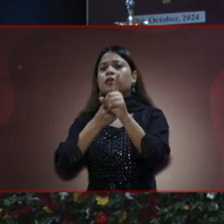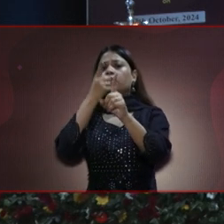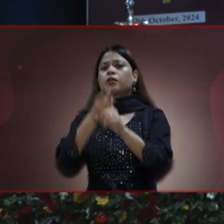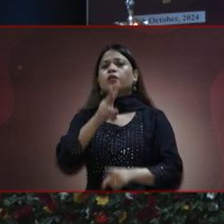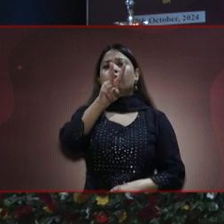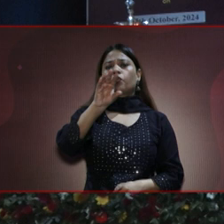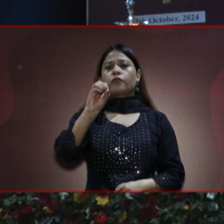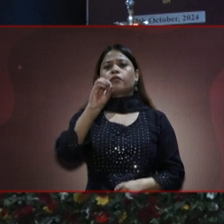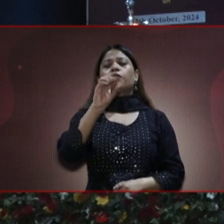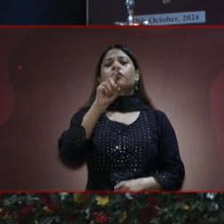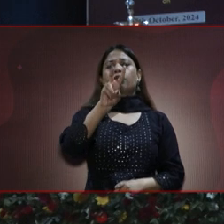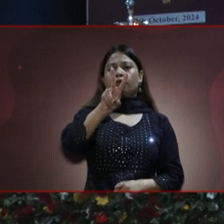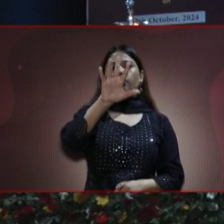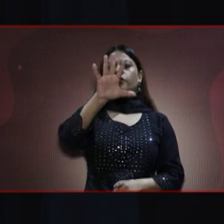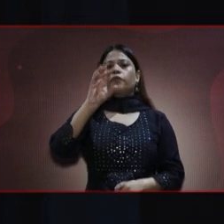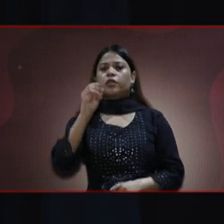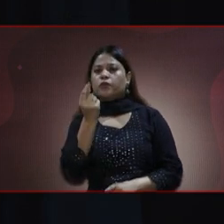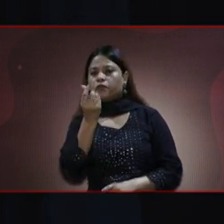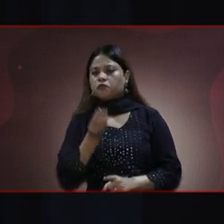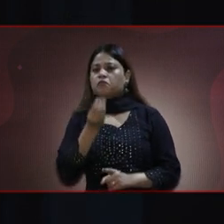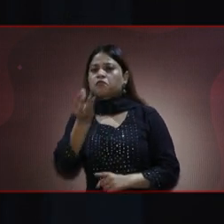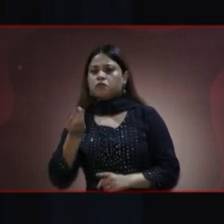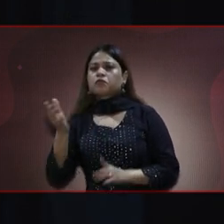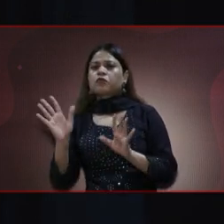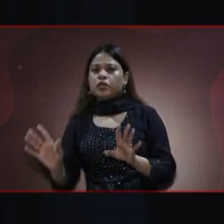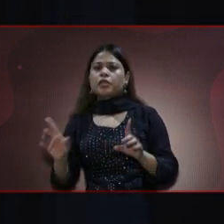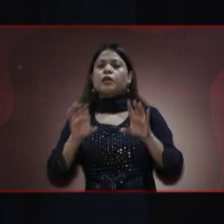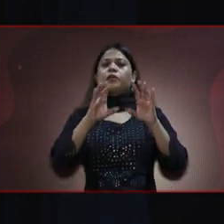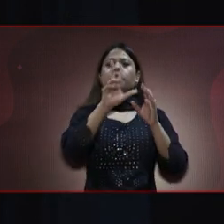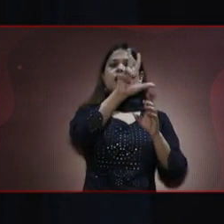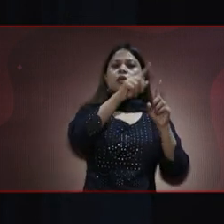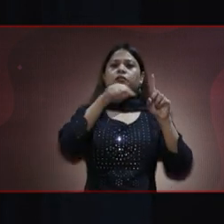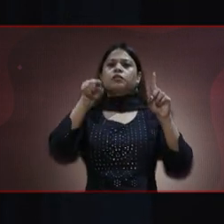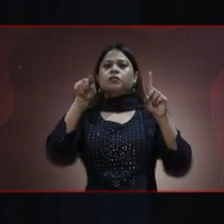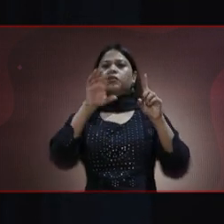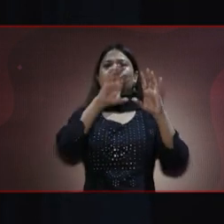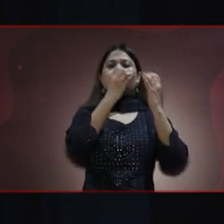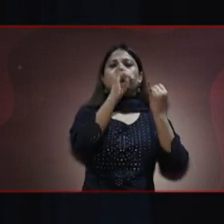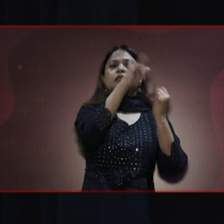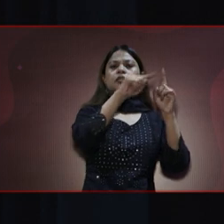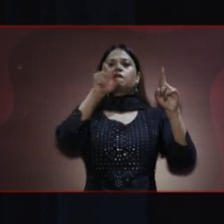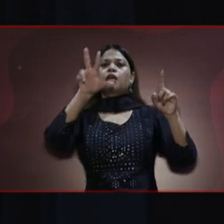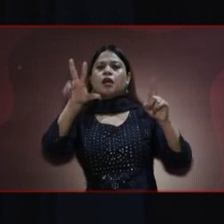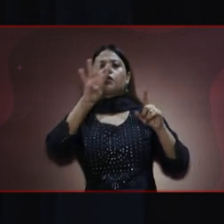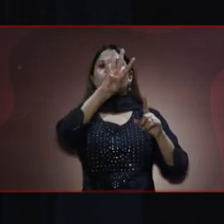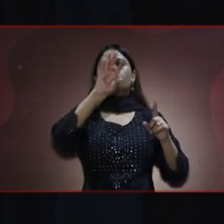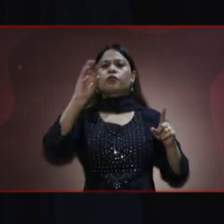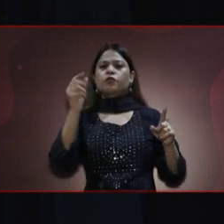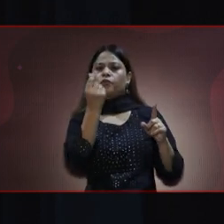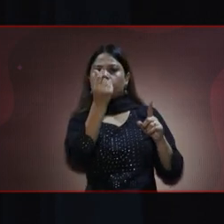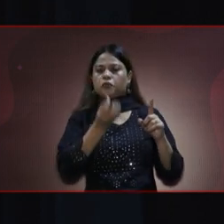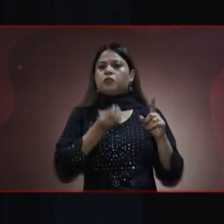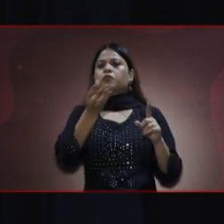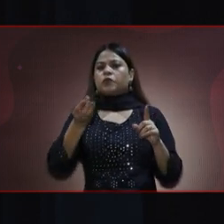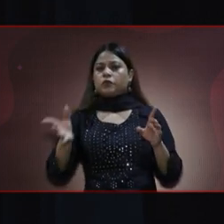हैं और 6, 7, 8 के जो बच्चे हैं उनके लिए हम 400 रुपये देते हैं ताकि ये जो किताबें हैं वो किसी पर भी किसी प्रकार का